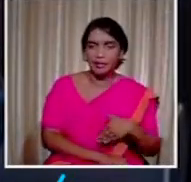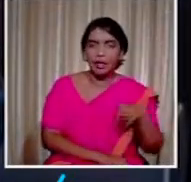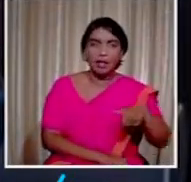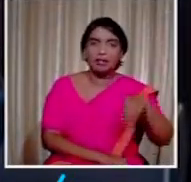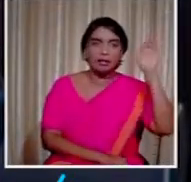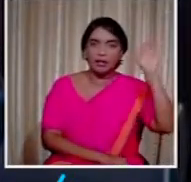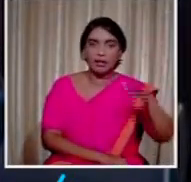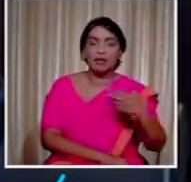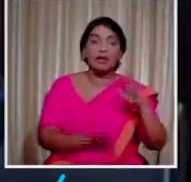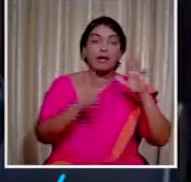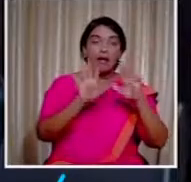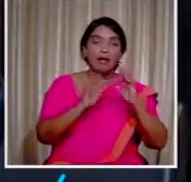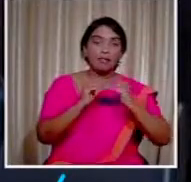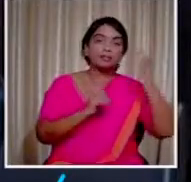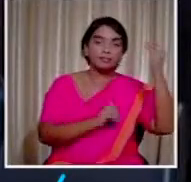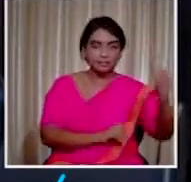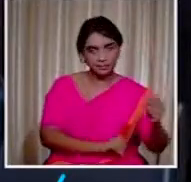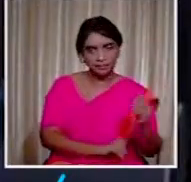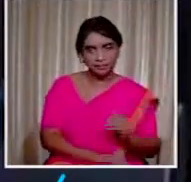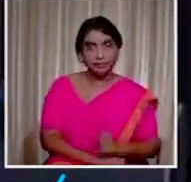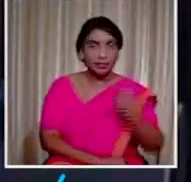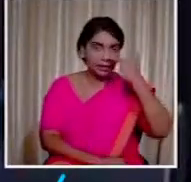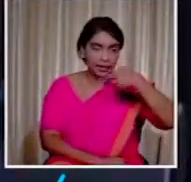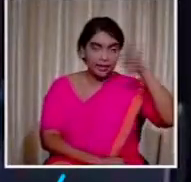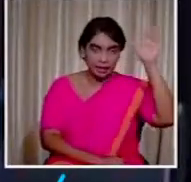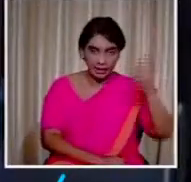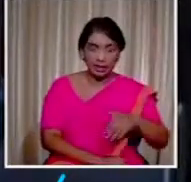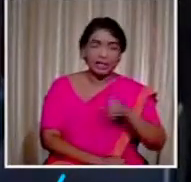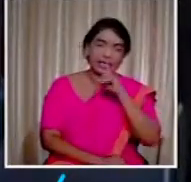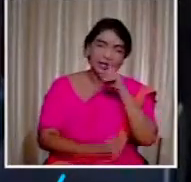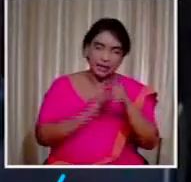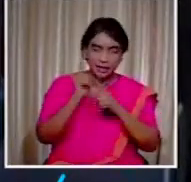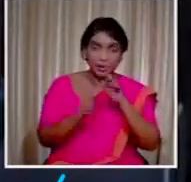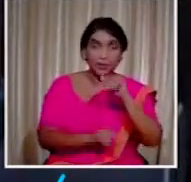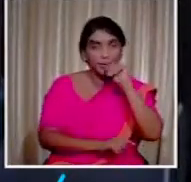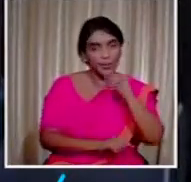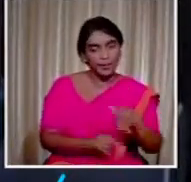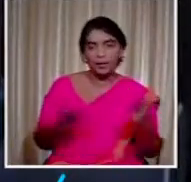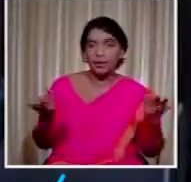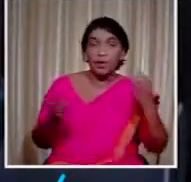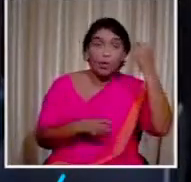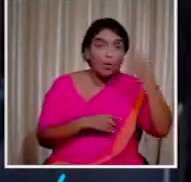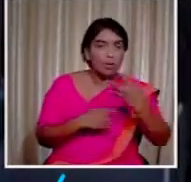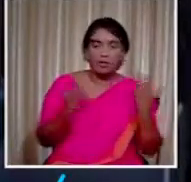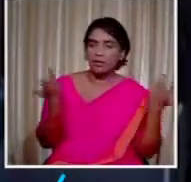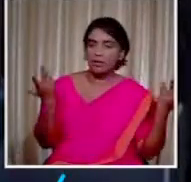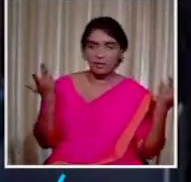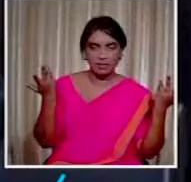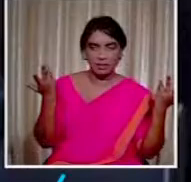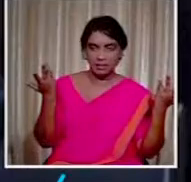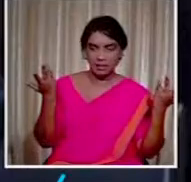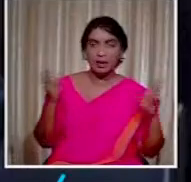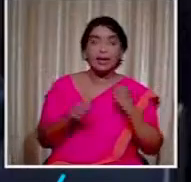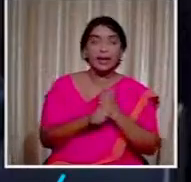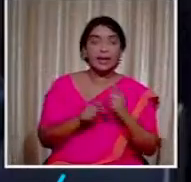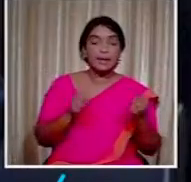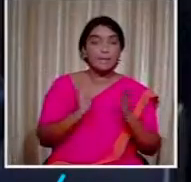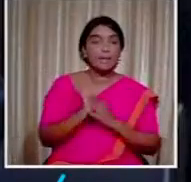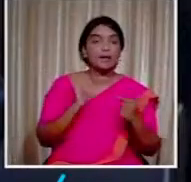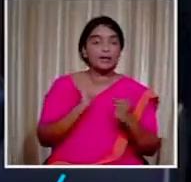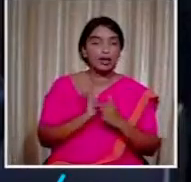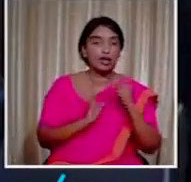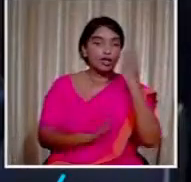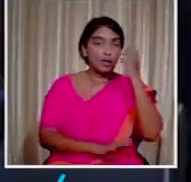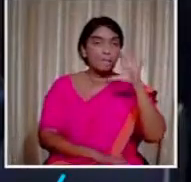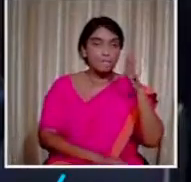ඒක නෑ ආයෙ 9 වෙනිදා කියලා කියනවා තෙල් නැවක් ගැන දැන් කියනවා හැබැයි ස්ථිර නෑ කවද දෙන්න කියලා ස්ථිර නෑ ගෑස් මෙට්‍රික් ටොන්